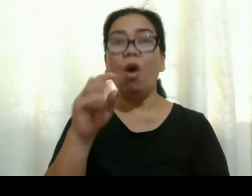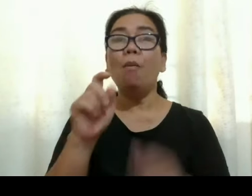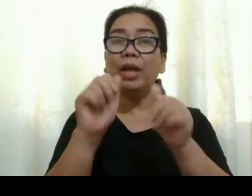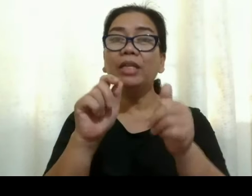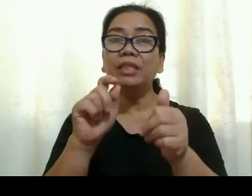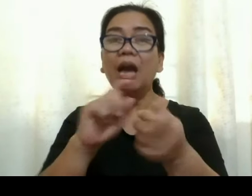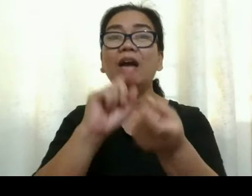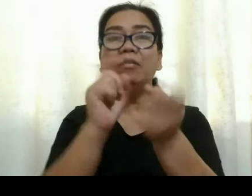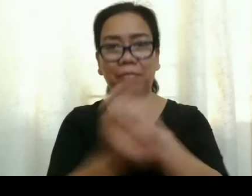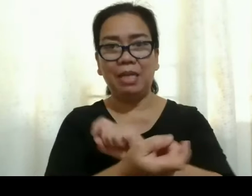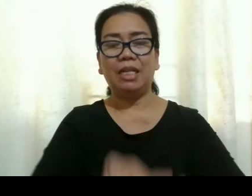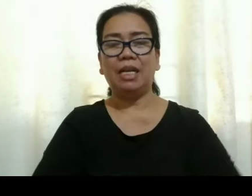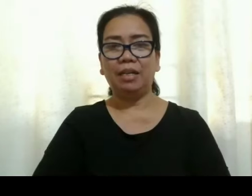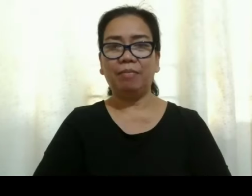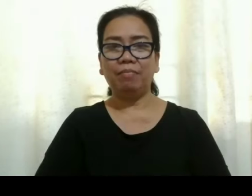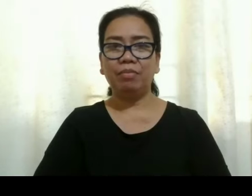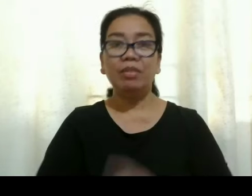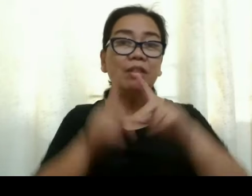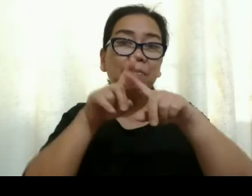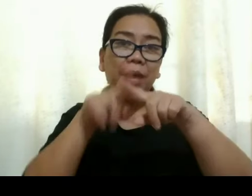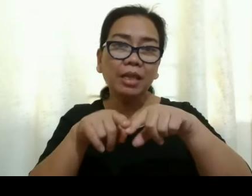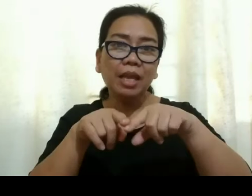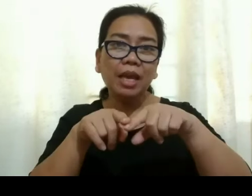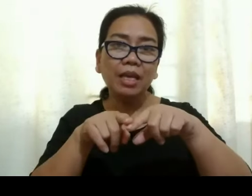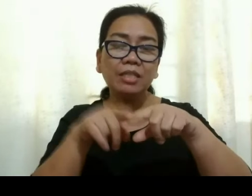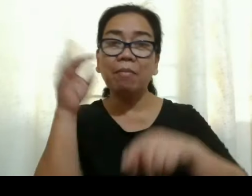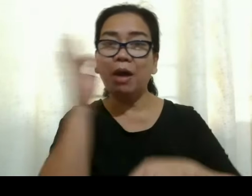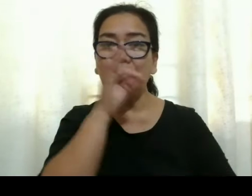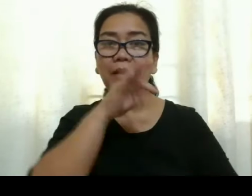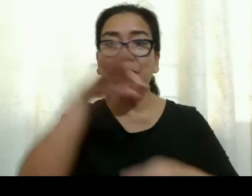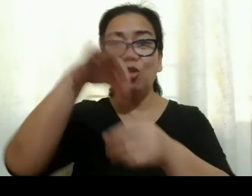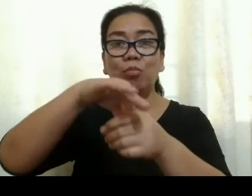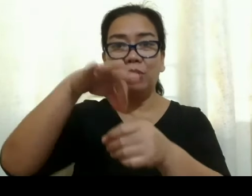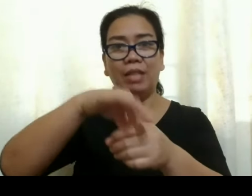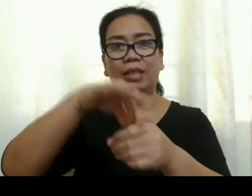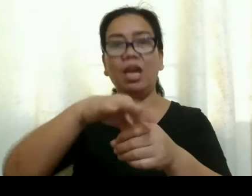demokratiko, pwede siyang mapalitan. Depende sa